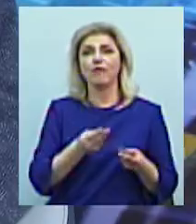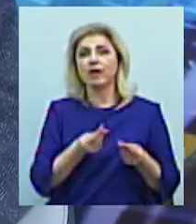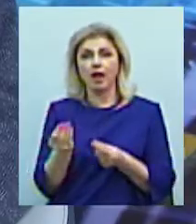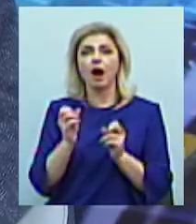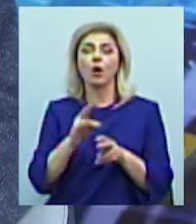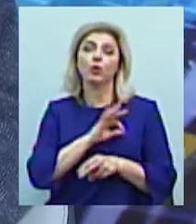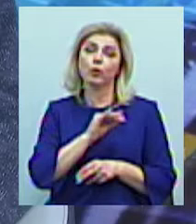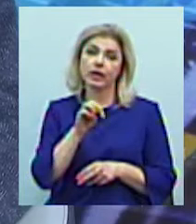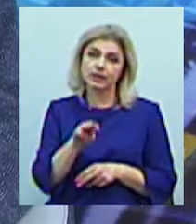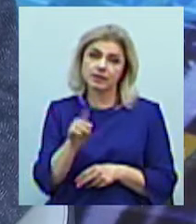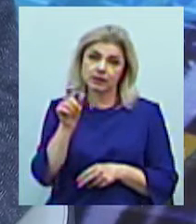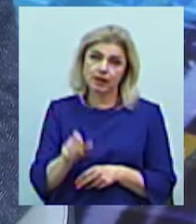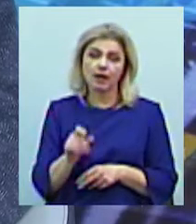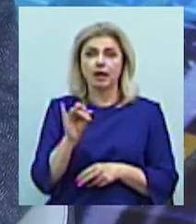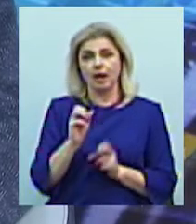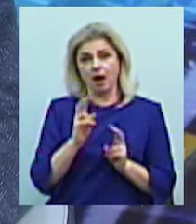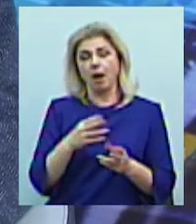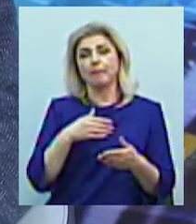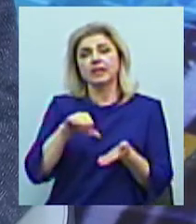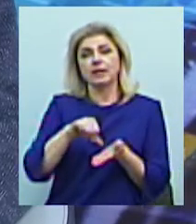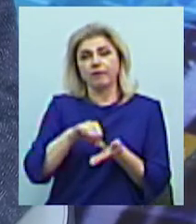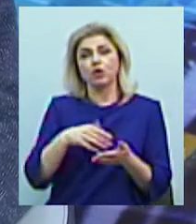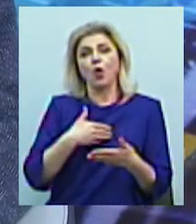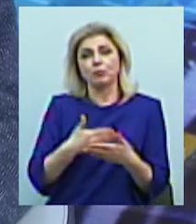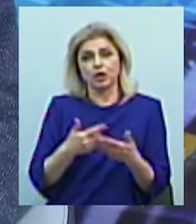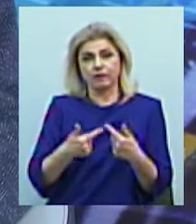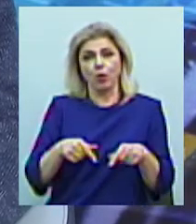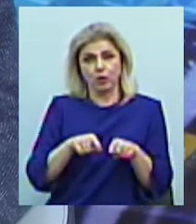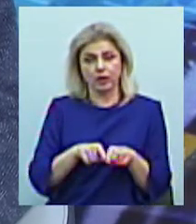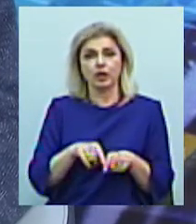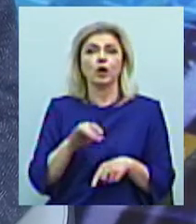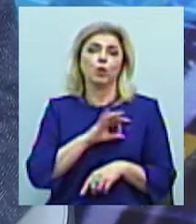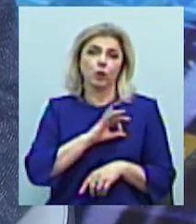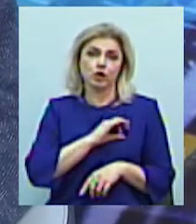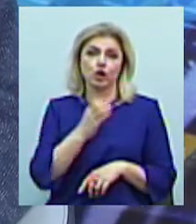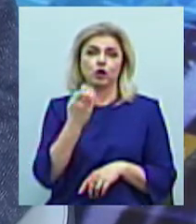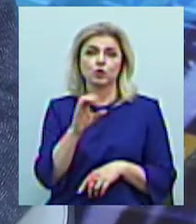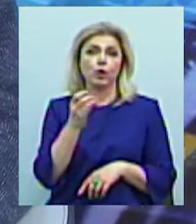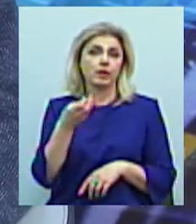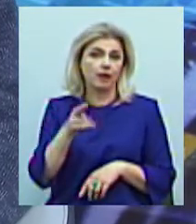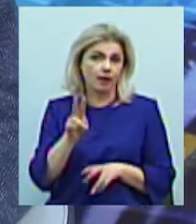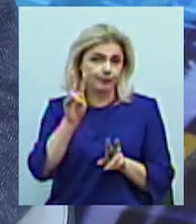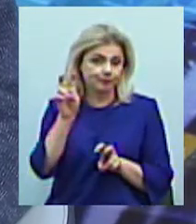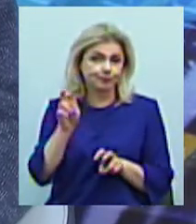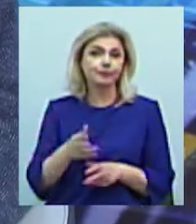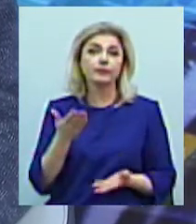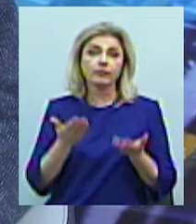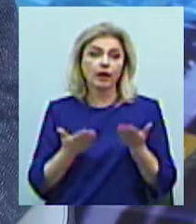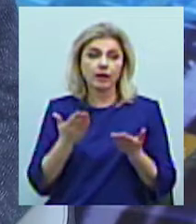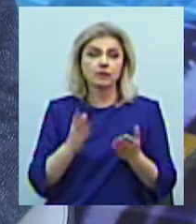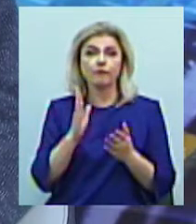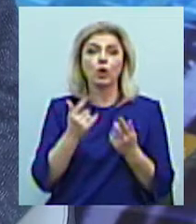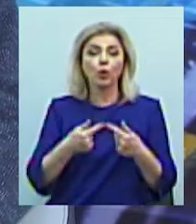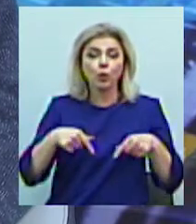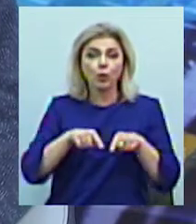как представитель этой общественной организации нашей, юридичной сотни, буду влиять. Тем более, если в круг детей